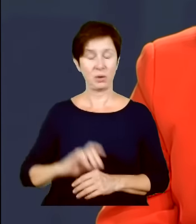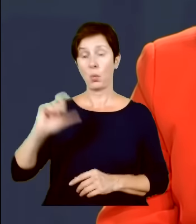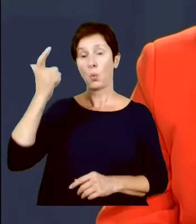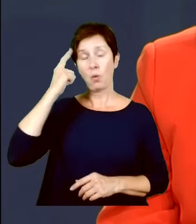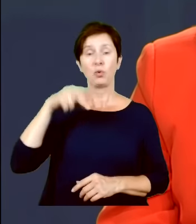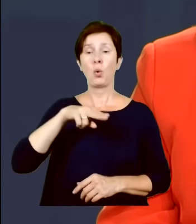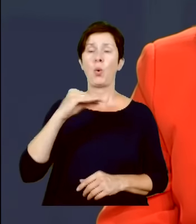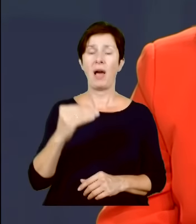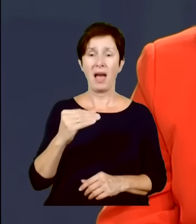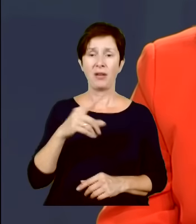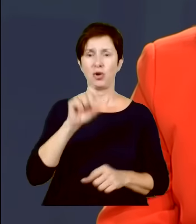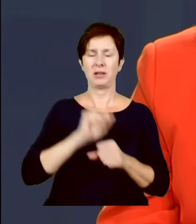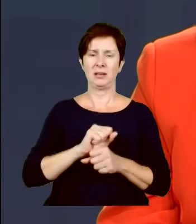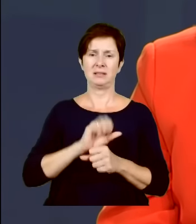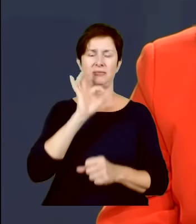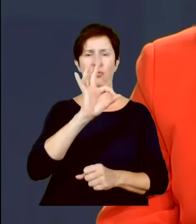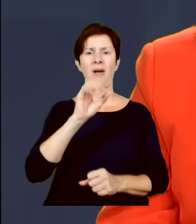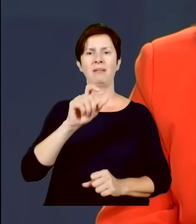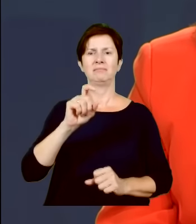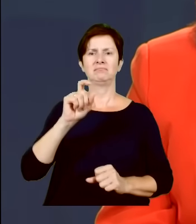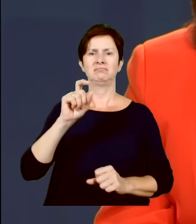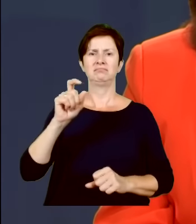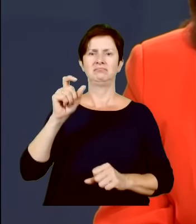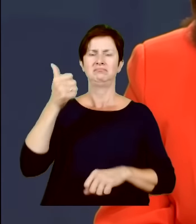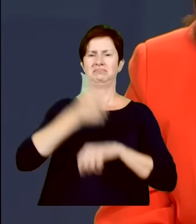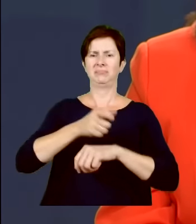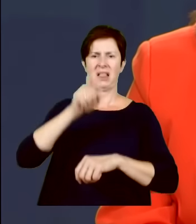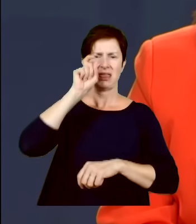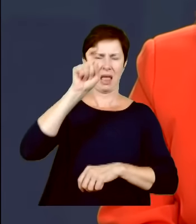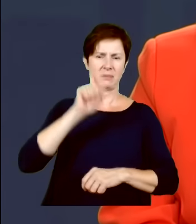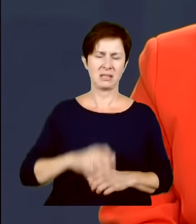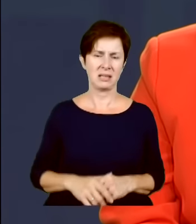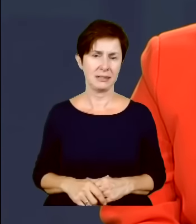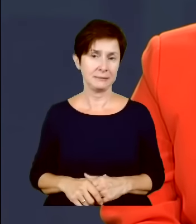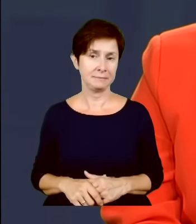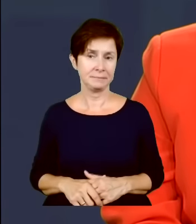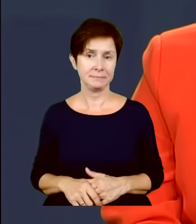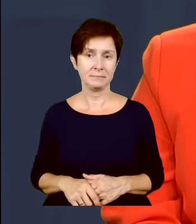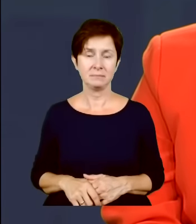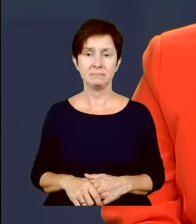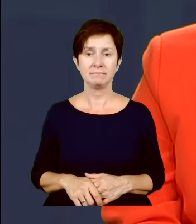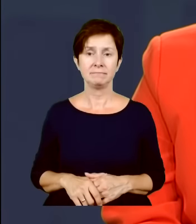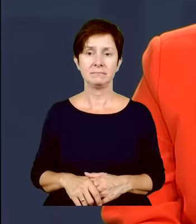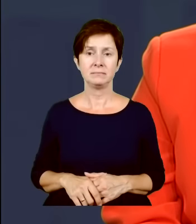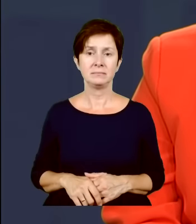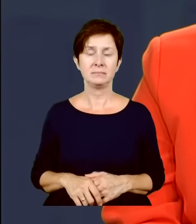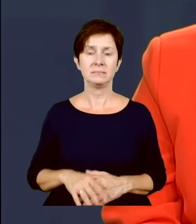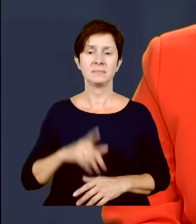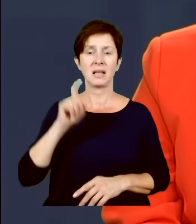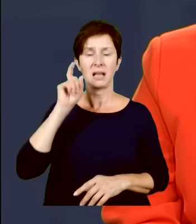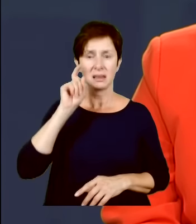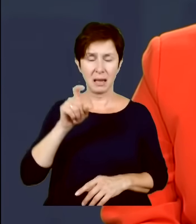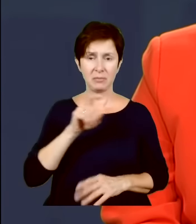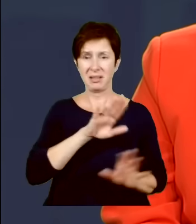dzisiaj jest niemiecka To jest jedyny tak naprawdę beneficjent z tejże Unii Europejskiej i Niemcy dający